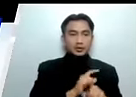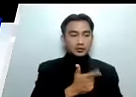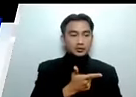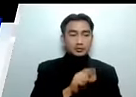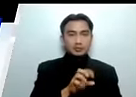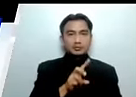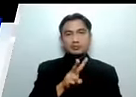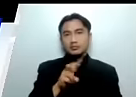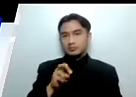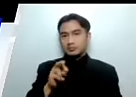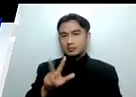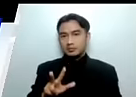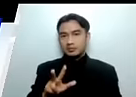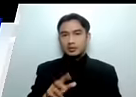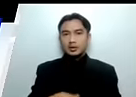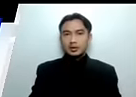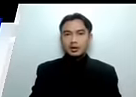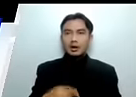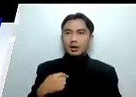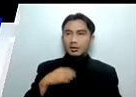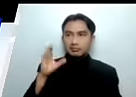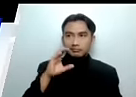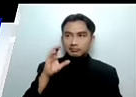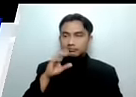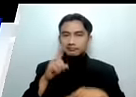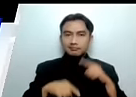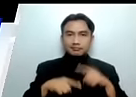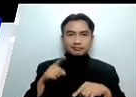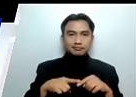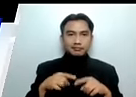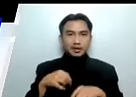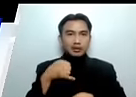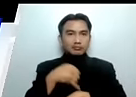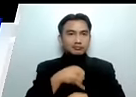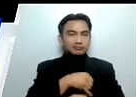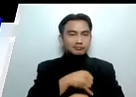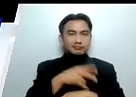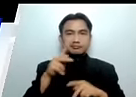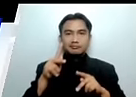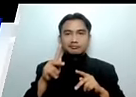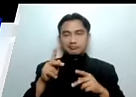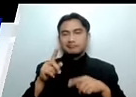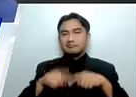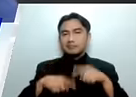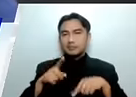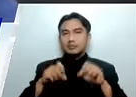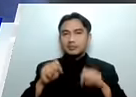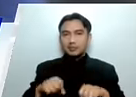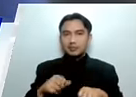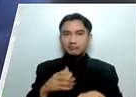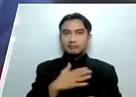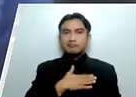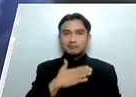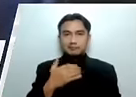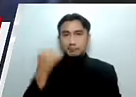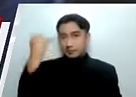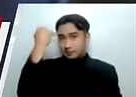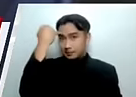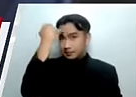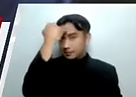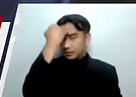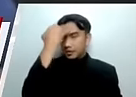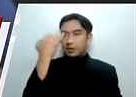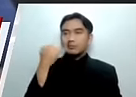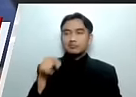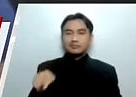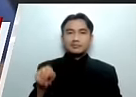2023. Nagpahanap ako sa kaibigan kong tattoo artist na kung meron ba siyang kaibigan na willing magpatattoo sa loob. Dala ng pangangailangan, hindi ako ng